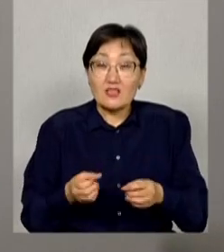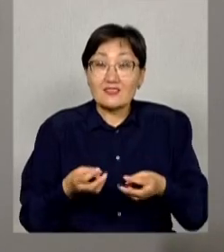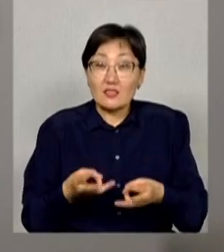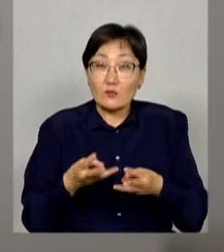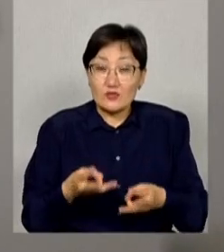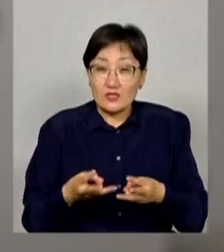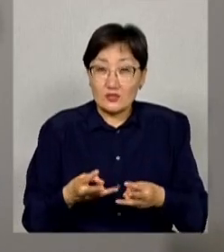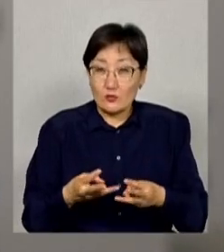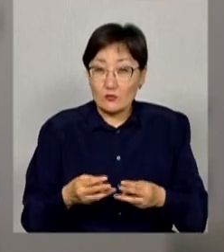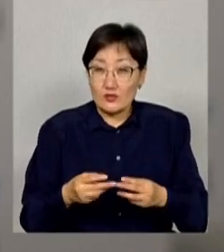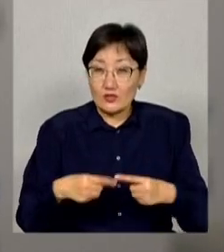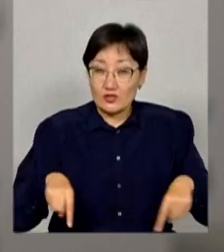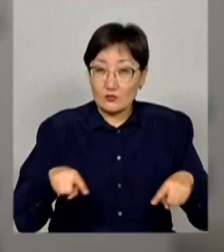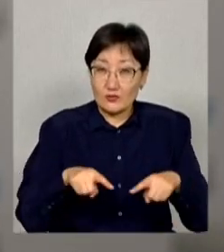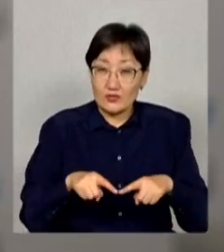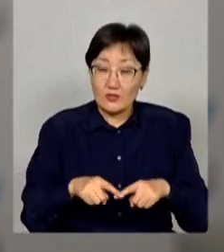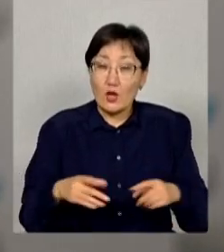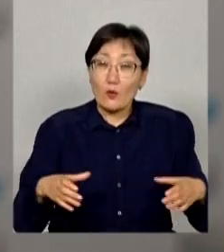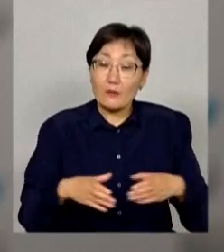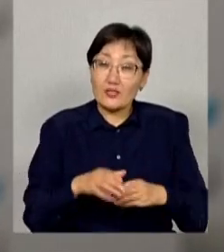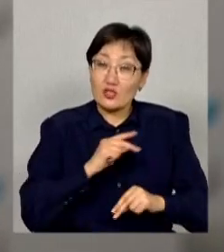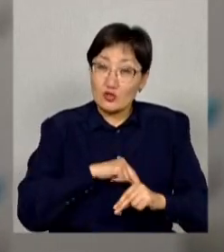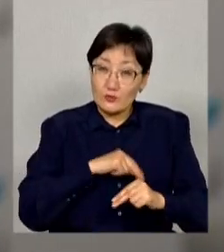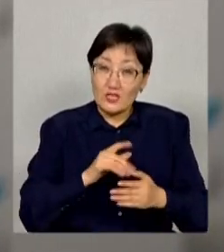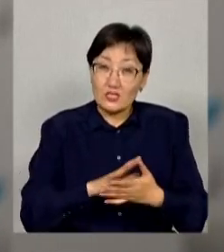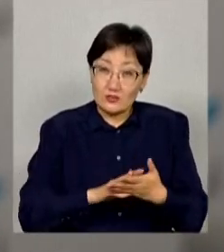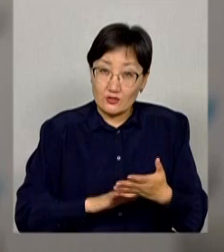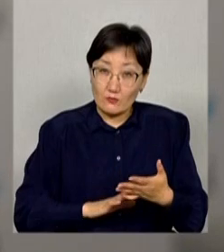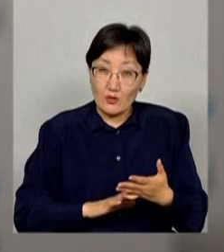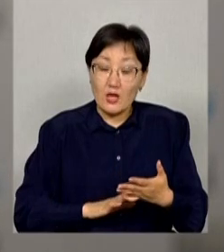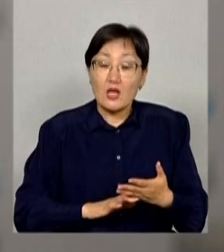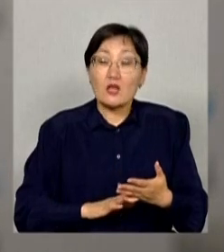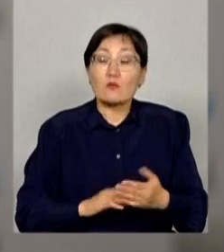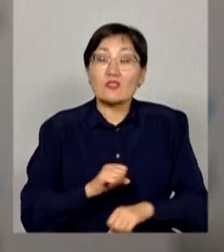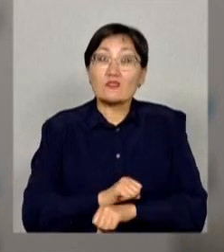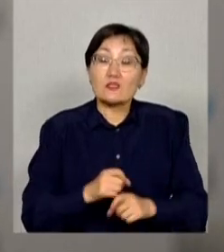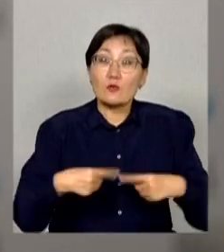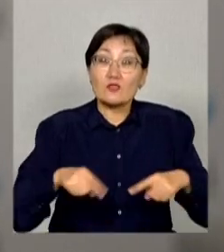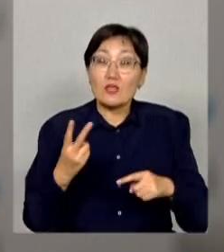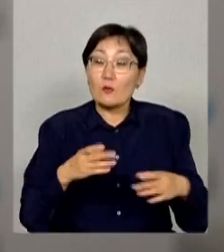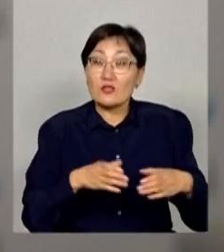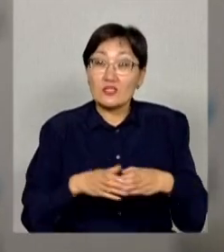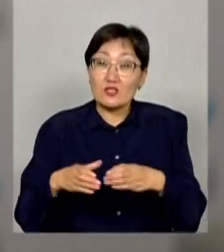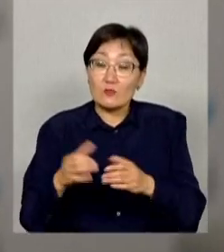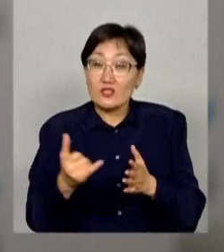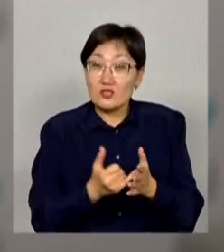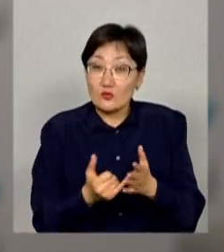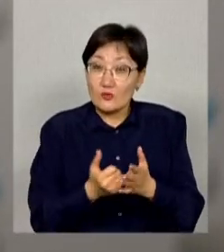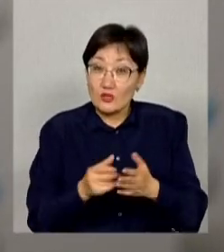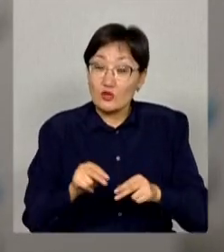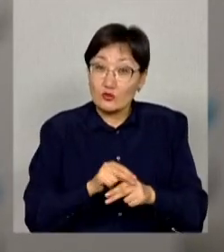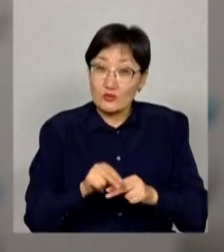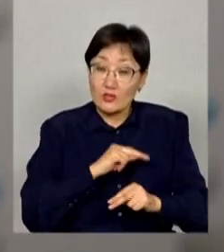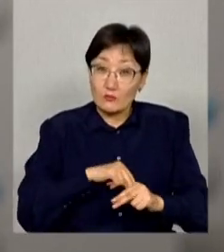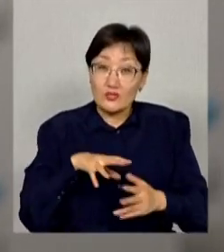қазмыры жауапкершілігі шектеулі серіктестігінің бригадасы жұмысты жалғастырып жатыр. Ал Восток взрывпромының 2 бригадасы дәнекерлеумен және жөндеумен